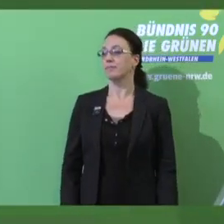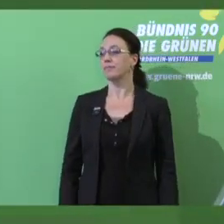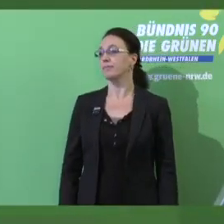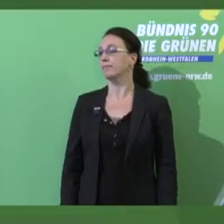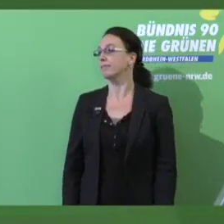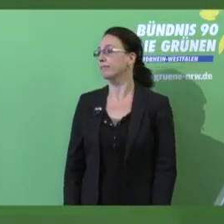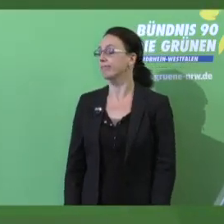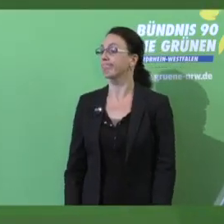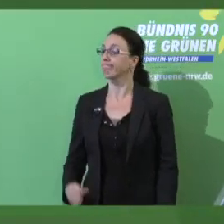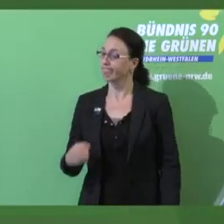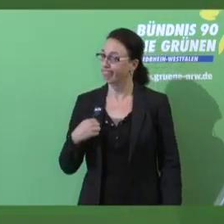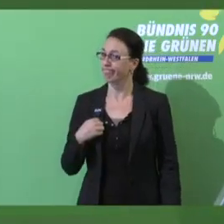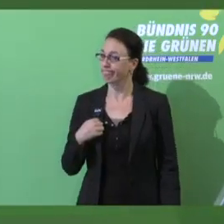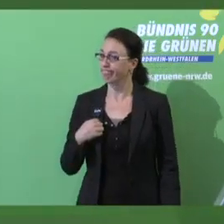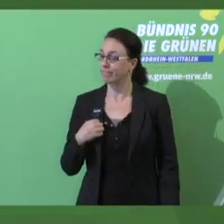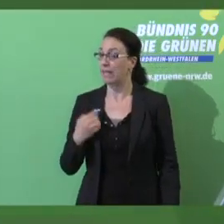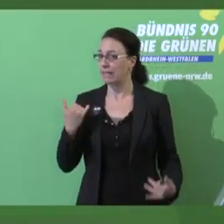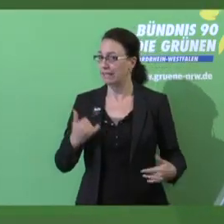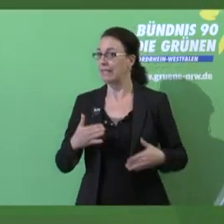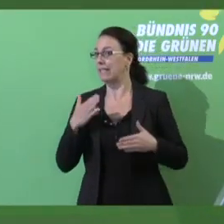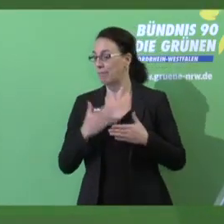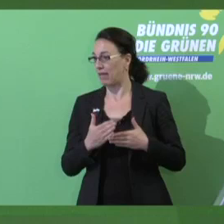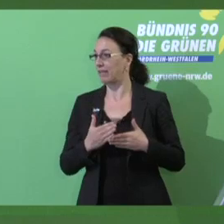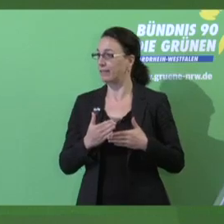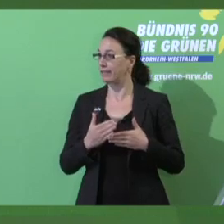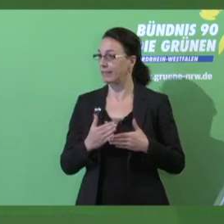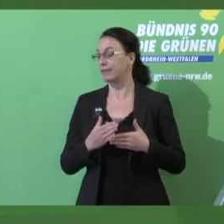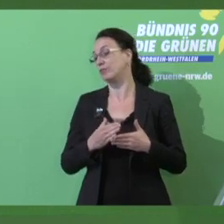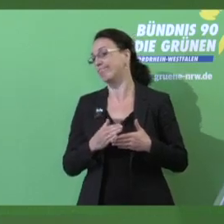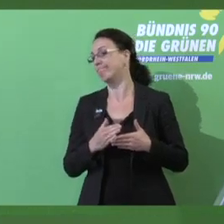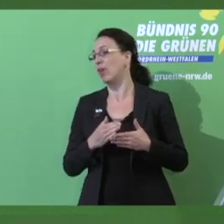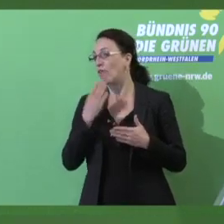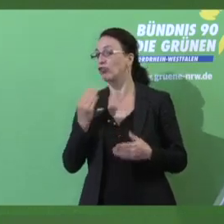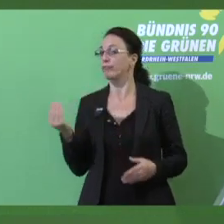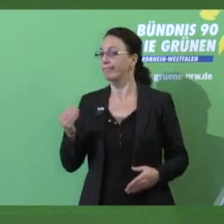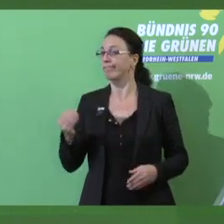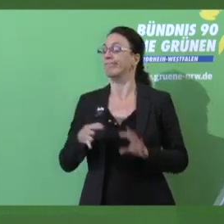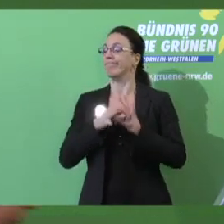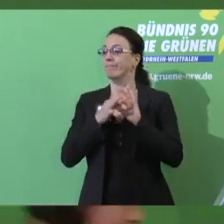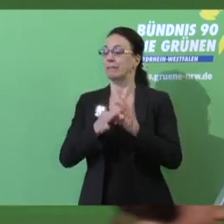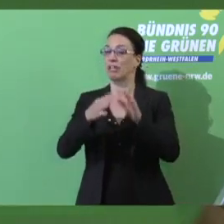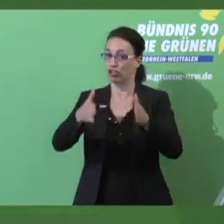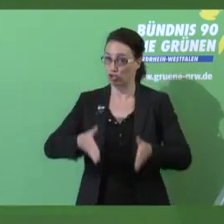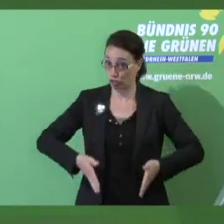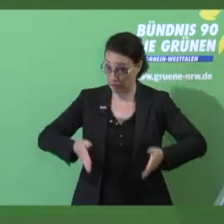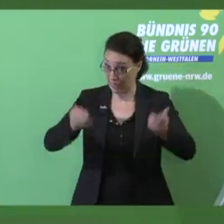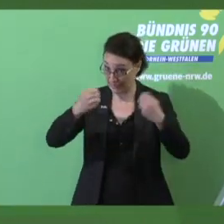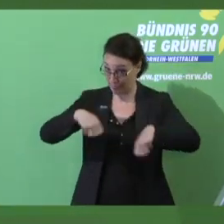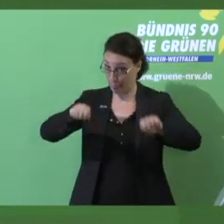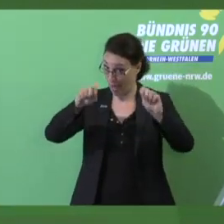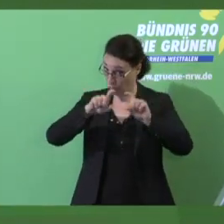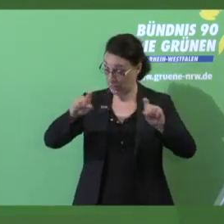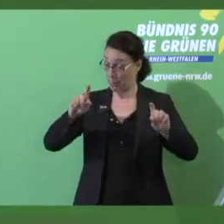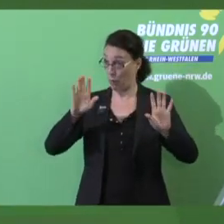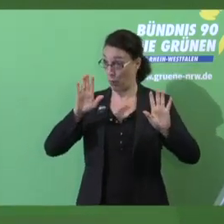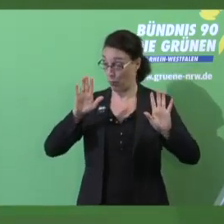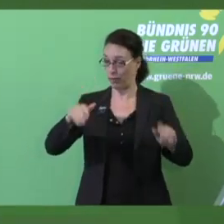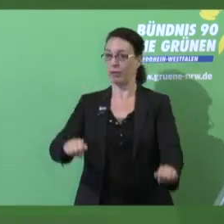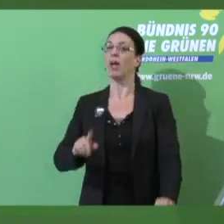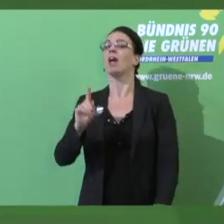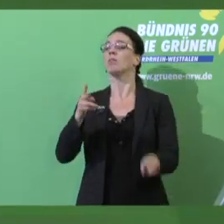Und erlaubt mir am Ende noch ein paar Sätze zum Thema Straßenbau zu sagen. Und da muss man so offen